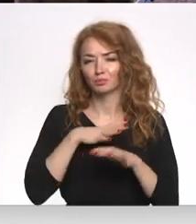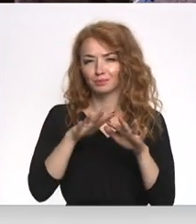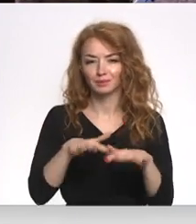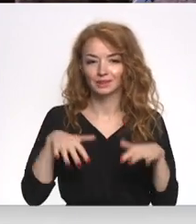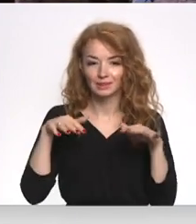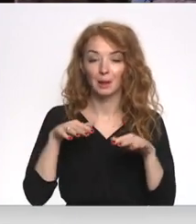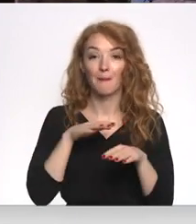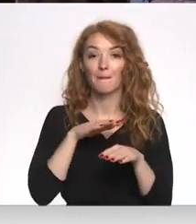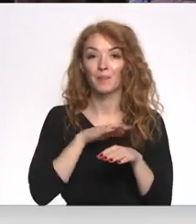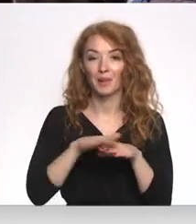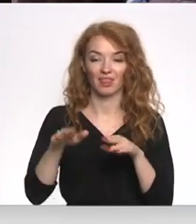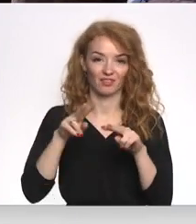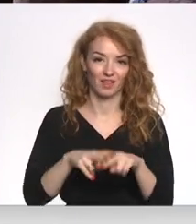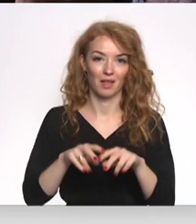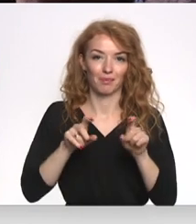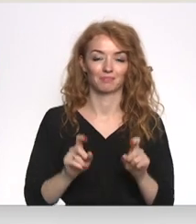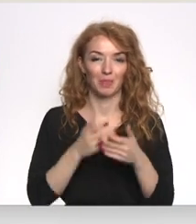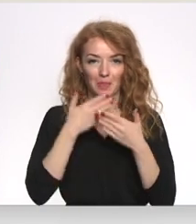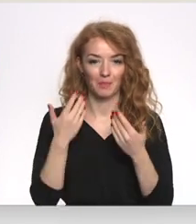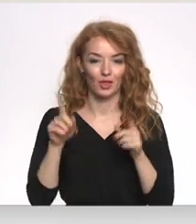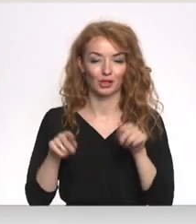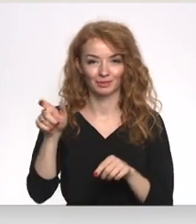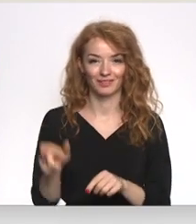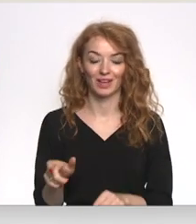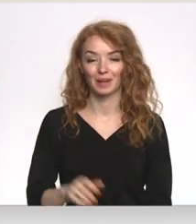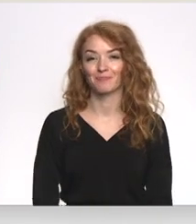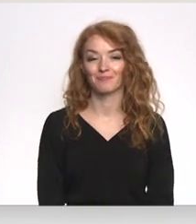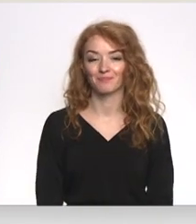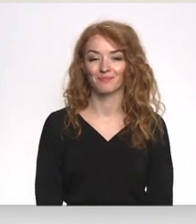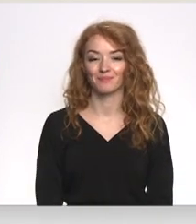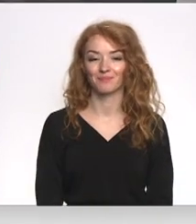sēdvieta visiem pat nepietika. Dāce Stirāna, Ivo Žepickis, Latvijas televīzija.